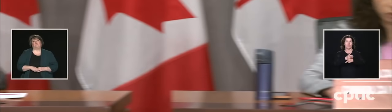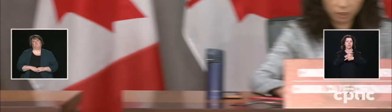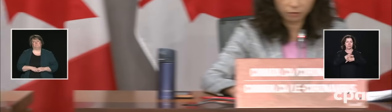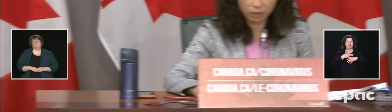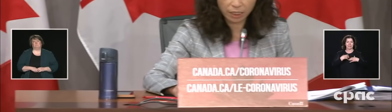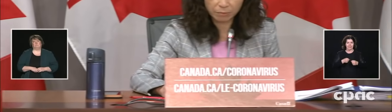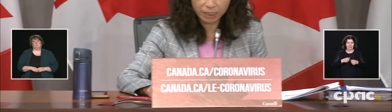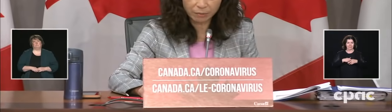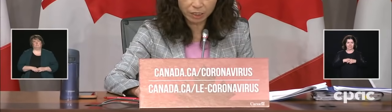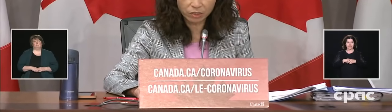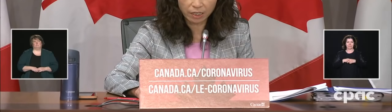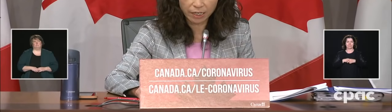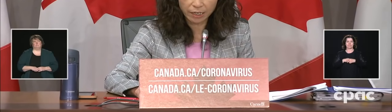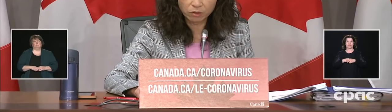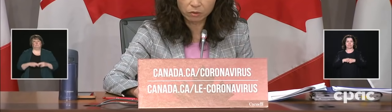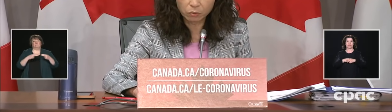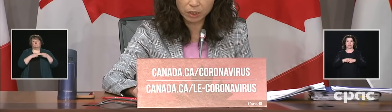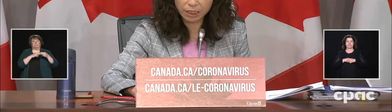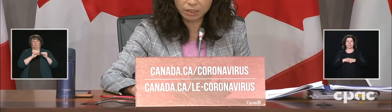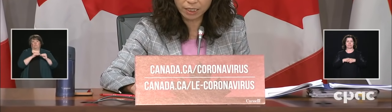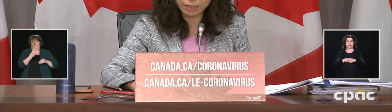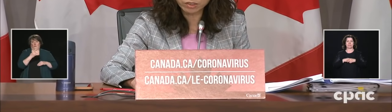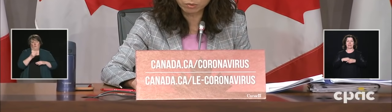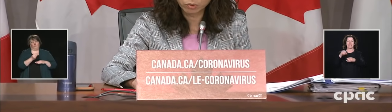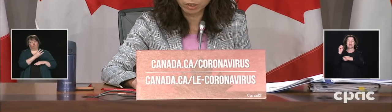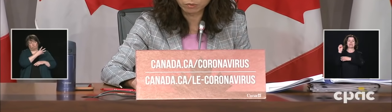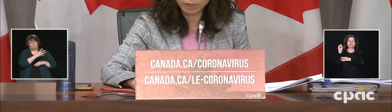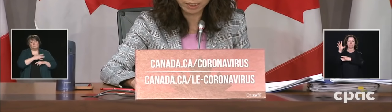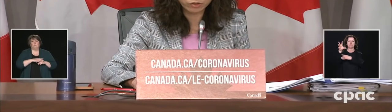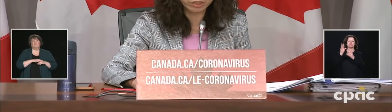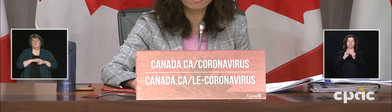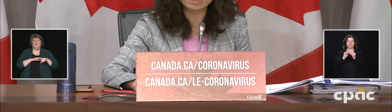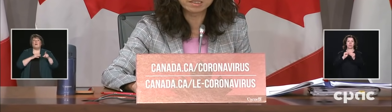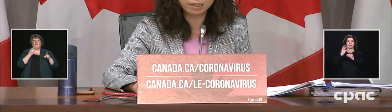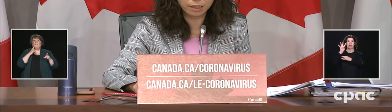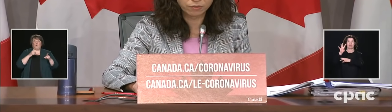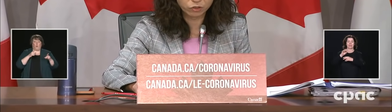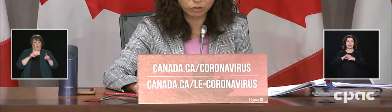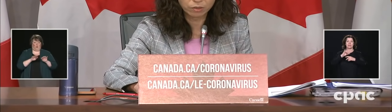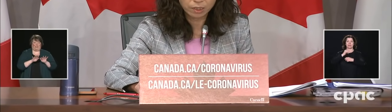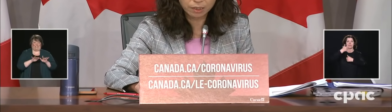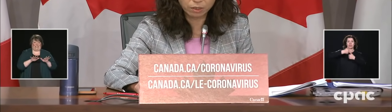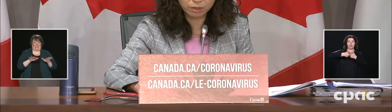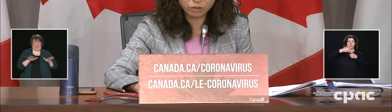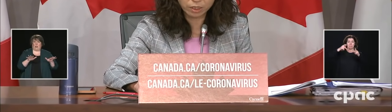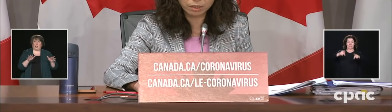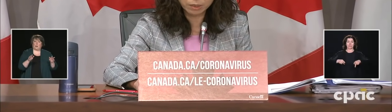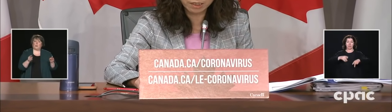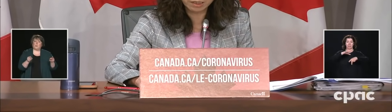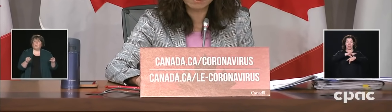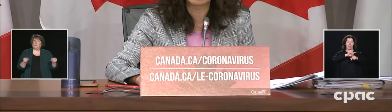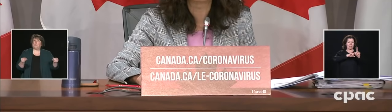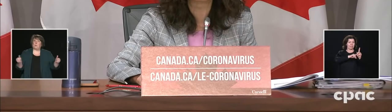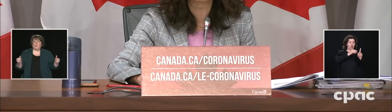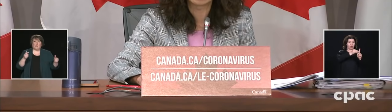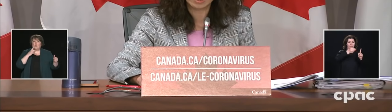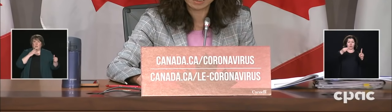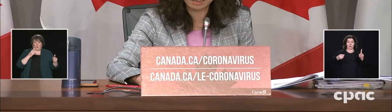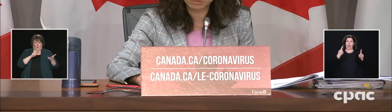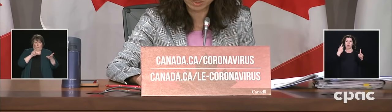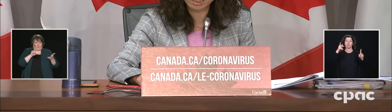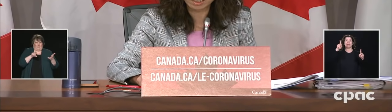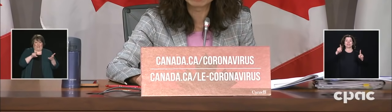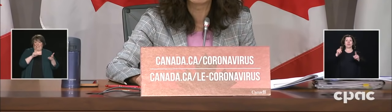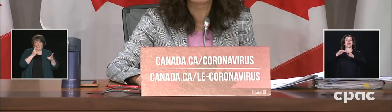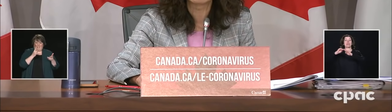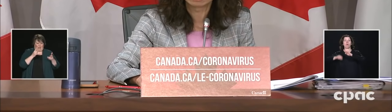In order for the epidemic to die out, we need to get to the point where each infected individual is only transmitting the virus to less